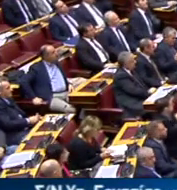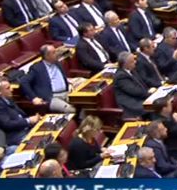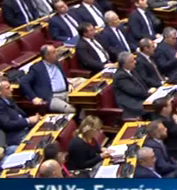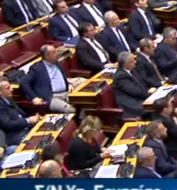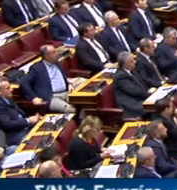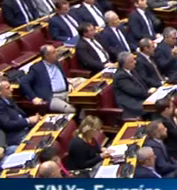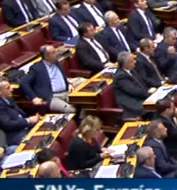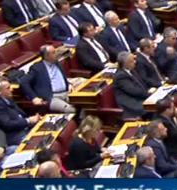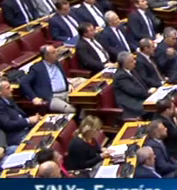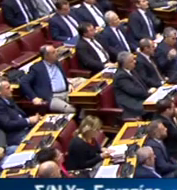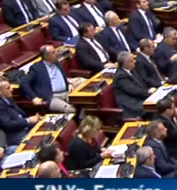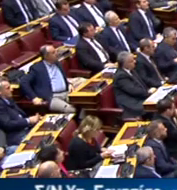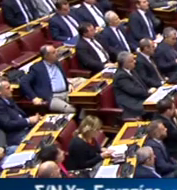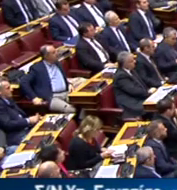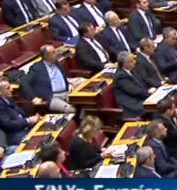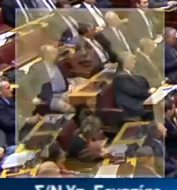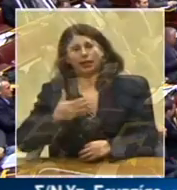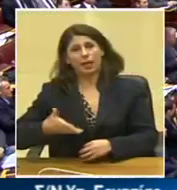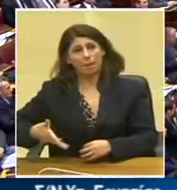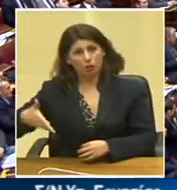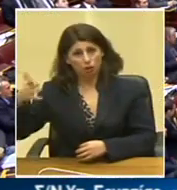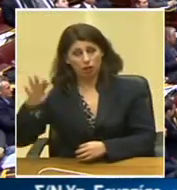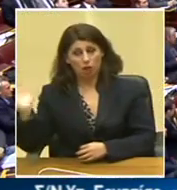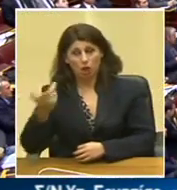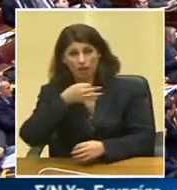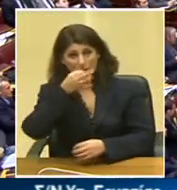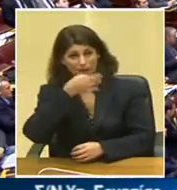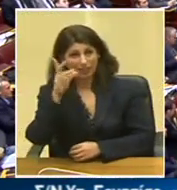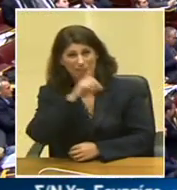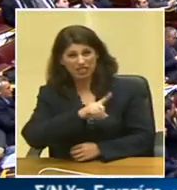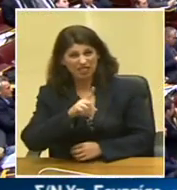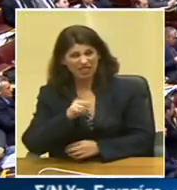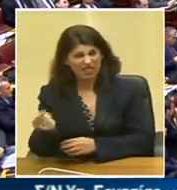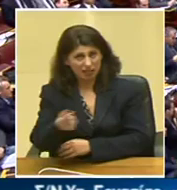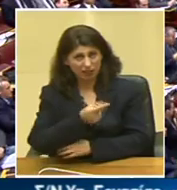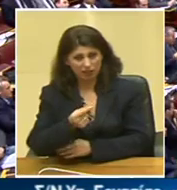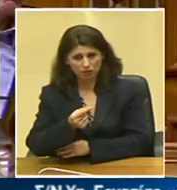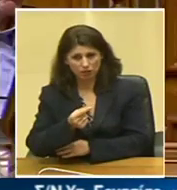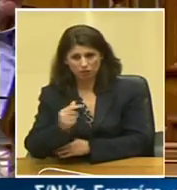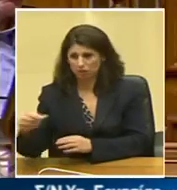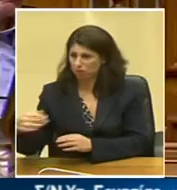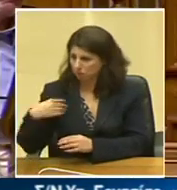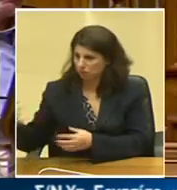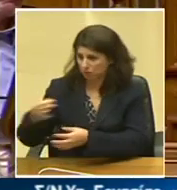Κύριε Μητσοτάκη, όταν μιλάτε για fake news απευθυνόμενος σε μένα προσωπικά, να είστε πιο προσεκτικός.